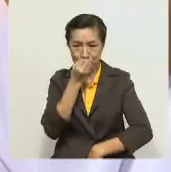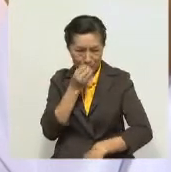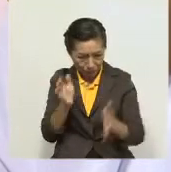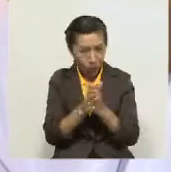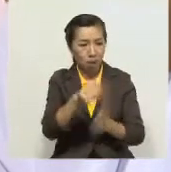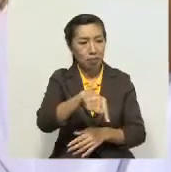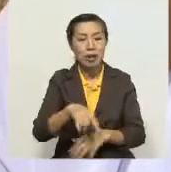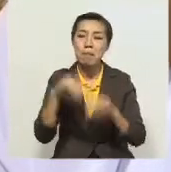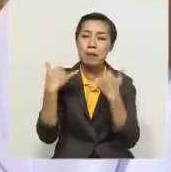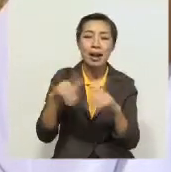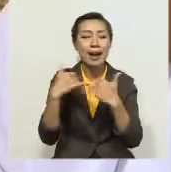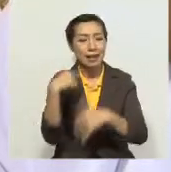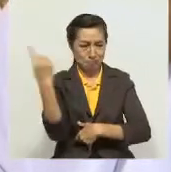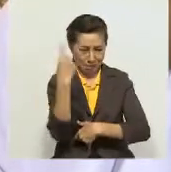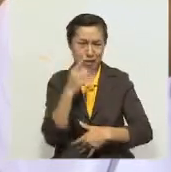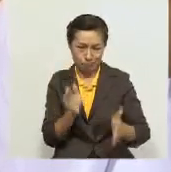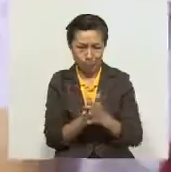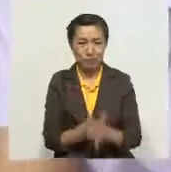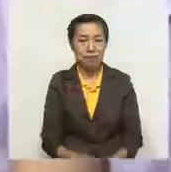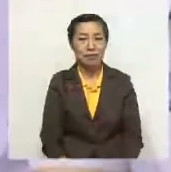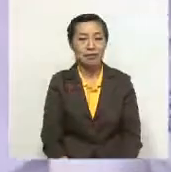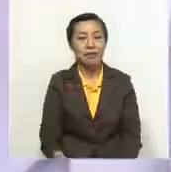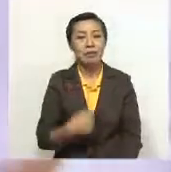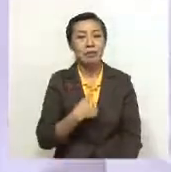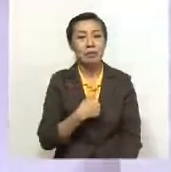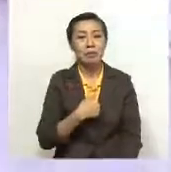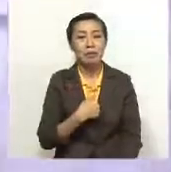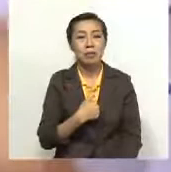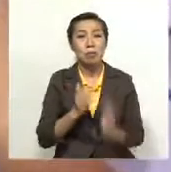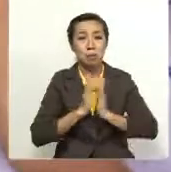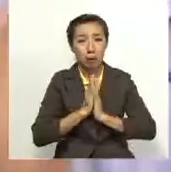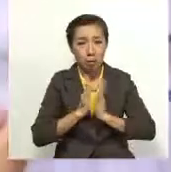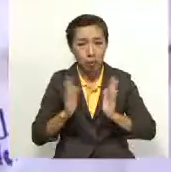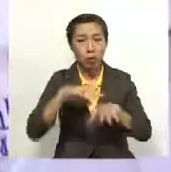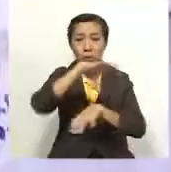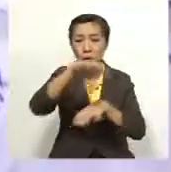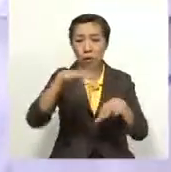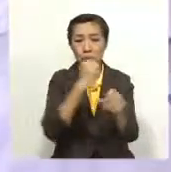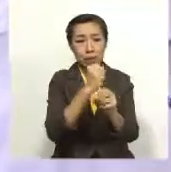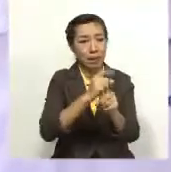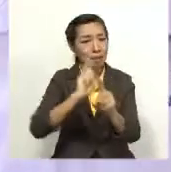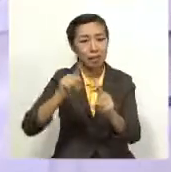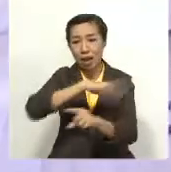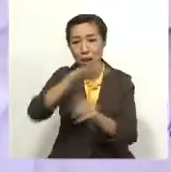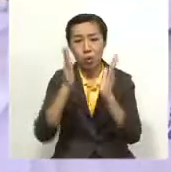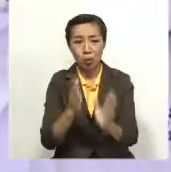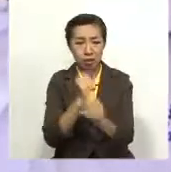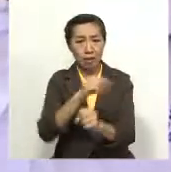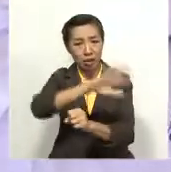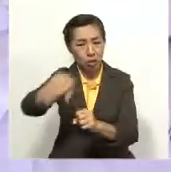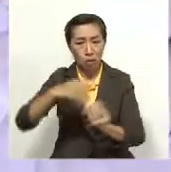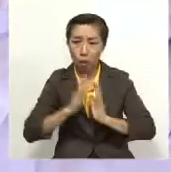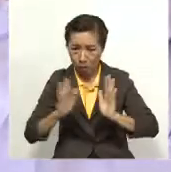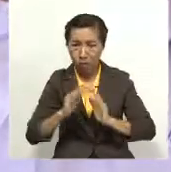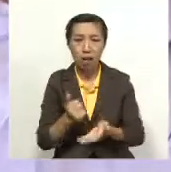แล้วก็เดินเล่นด้วยกันครับ ก็ขอขอบคุณหน่วยงานเจ้าหน้าที่ทุกคนครับที่ช่วยเพื่อนผ